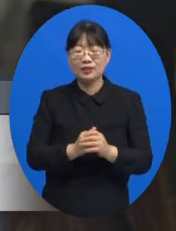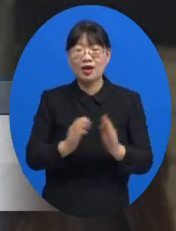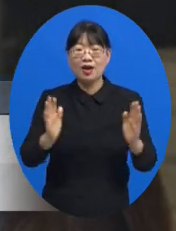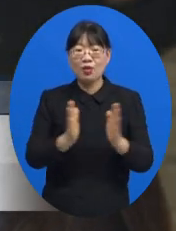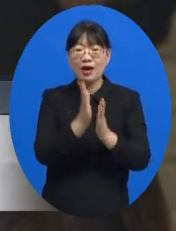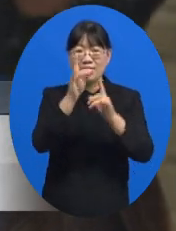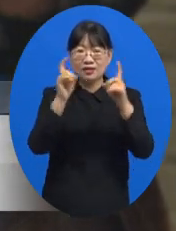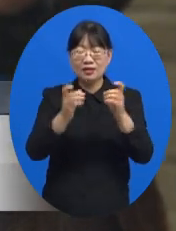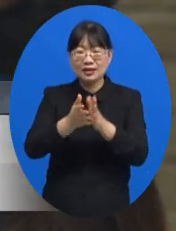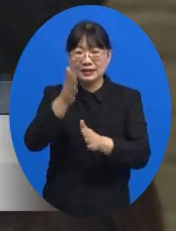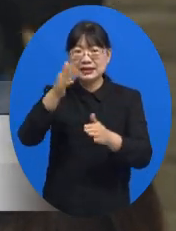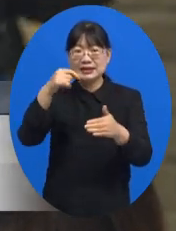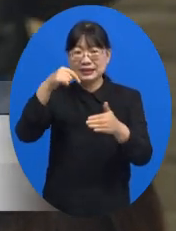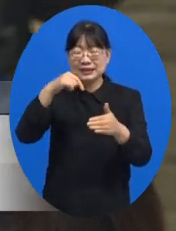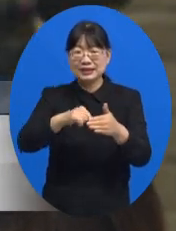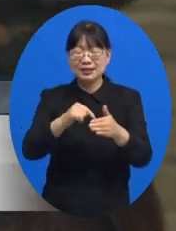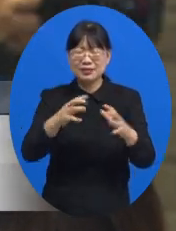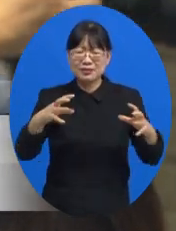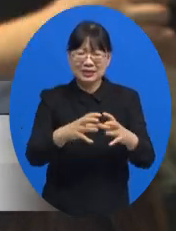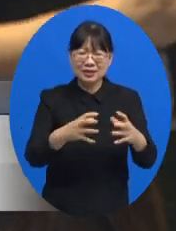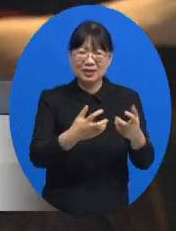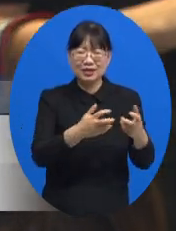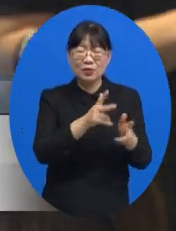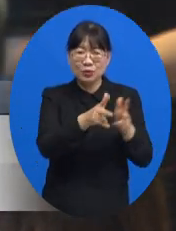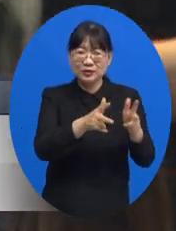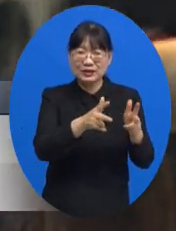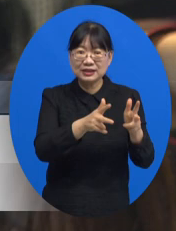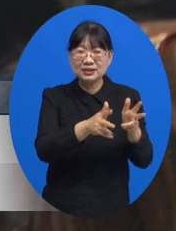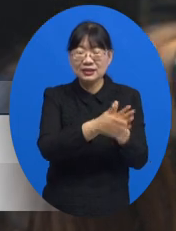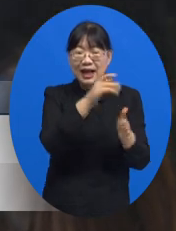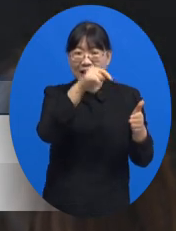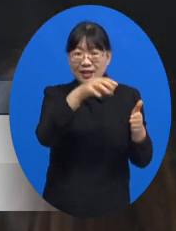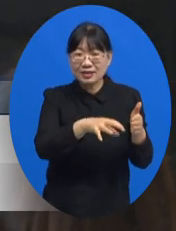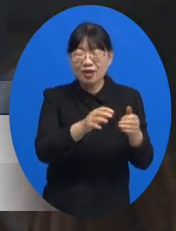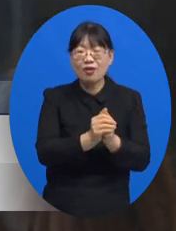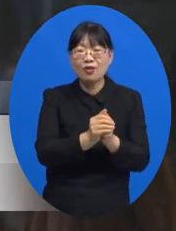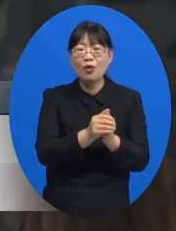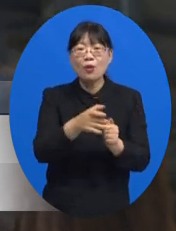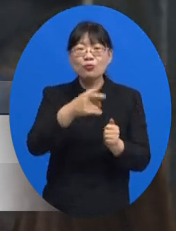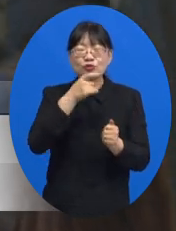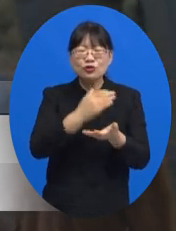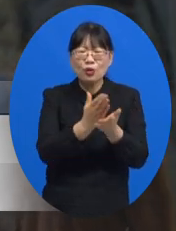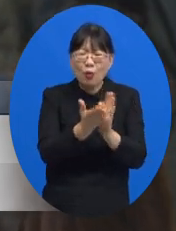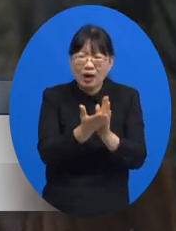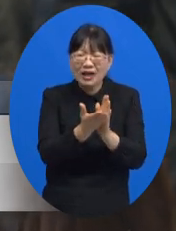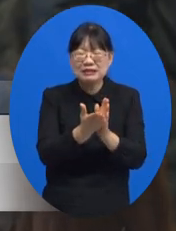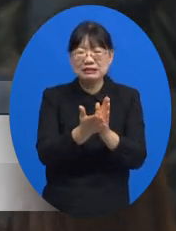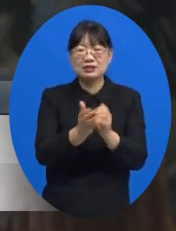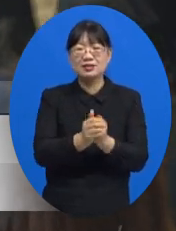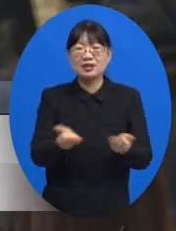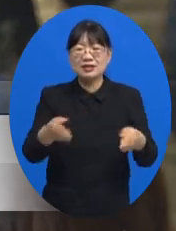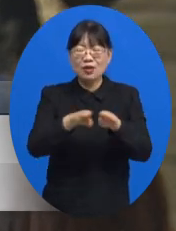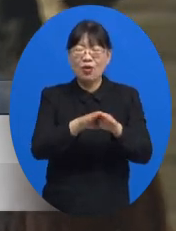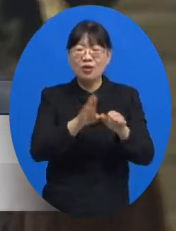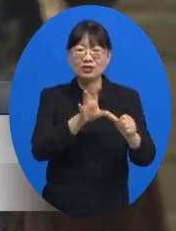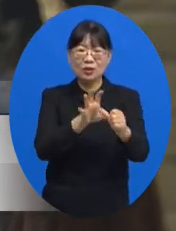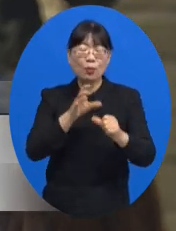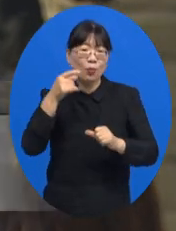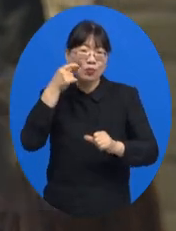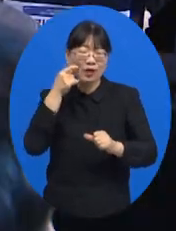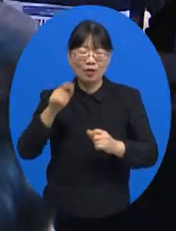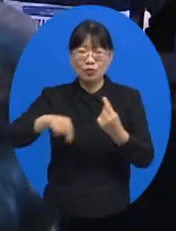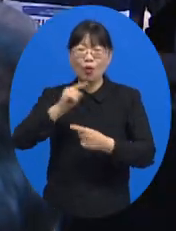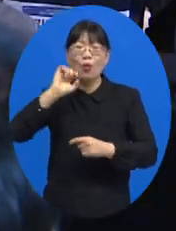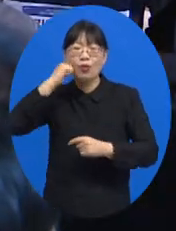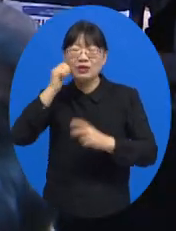밀집 공장 지역 내에서 상수도 시설을 연결하지 저한테 운영에 어려움을 겪는 기업들이 있습니다